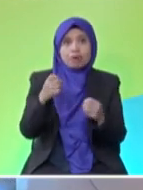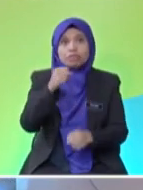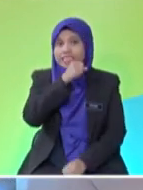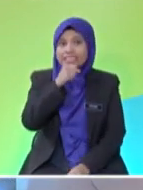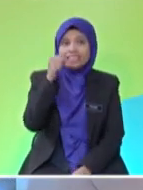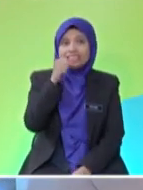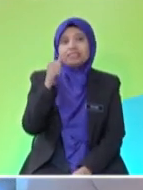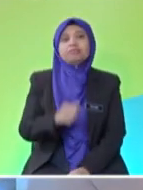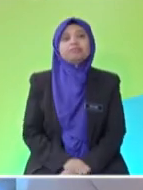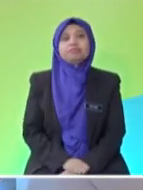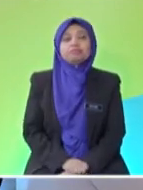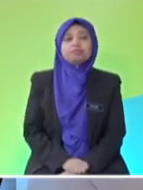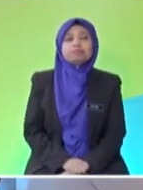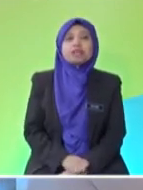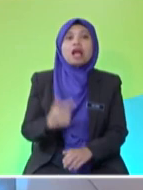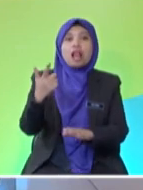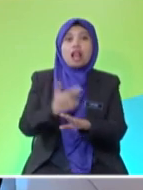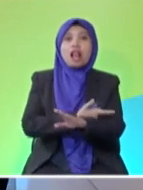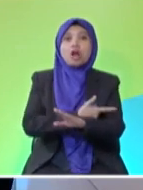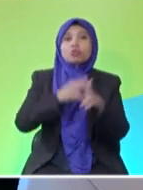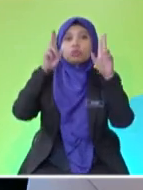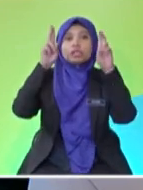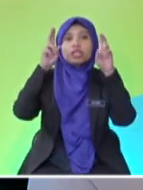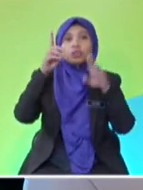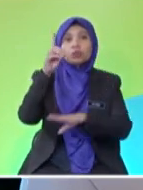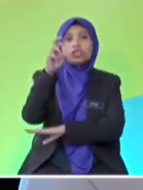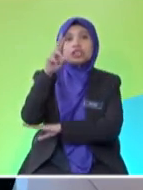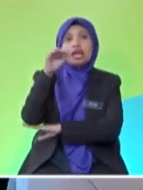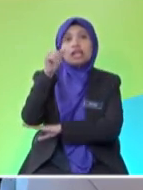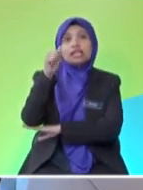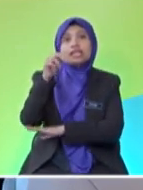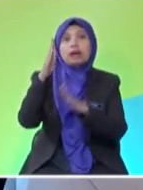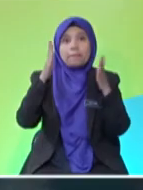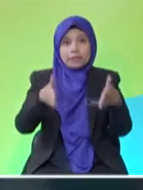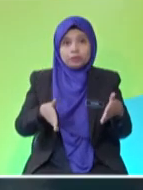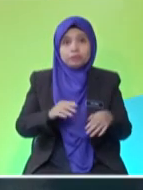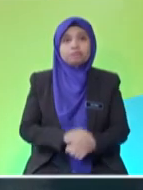kita akan menyanyikan lagu yang bertajuk The Rio manise